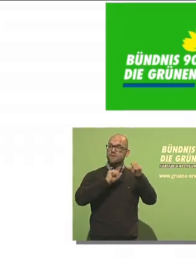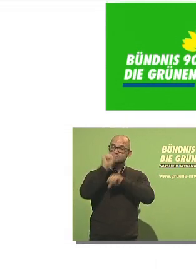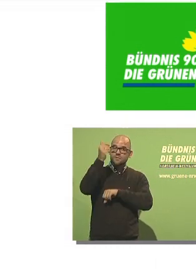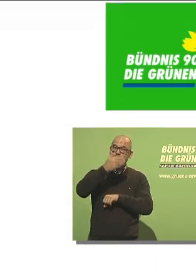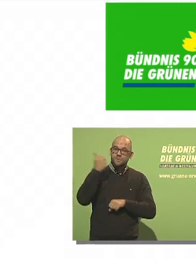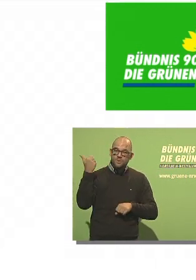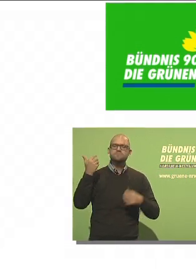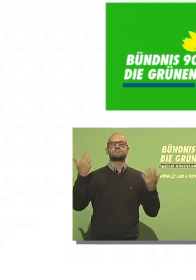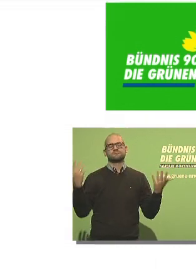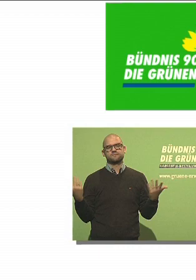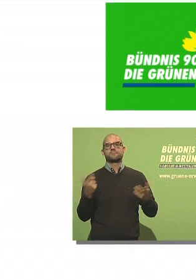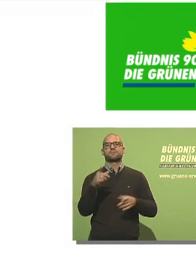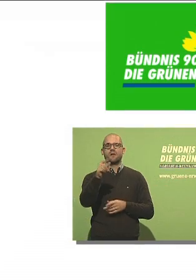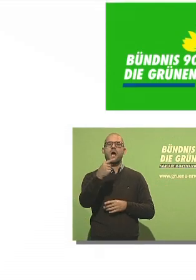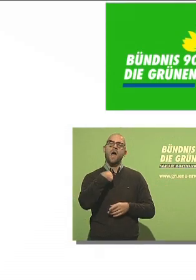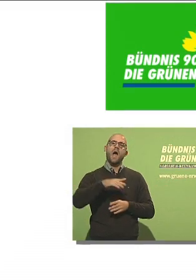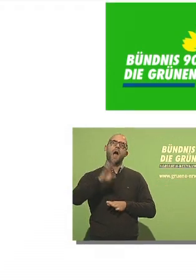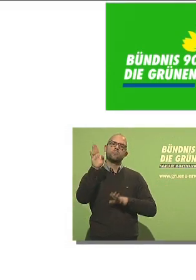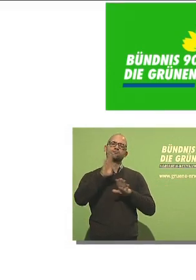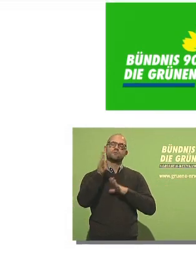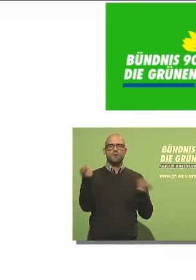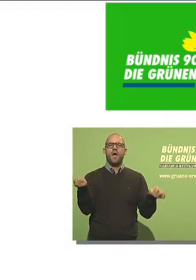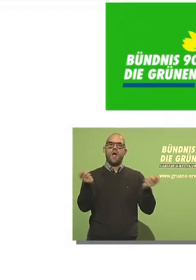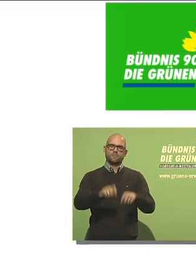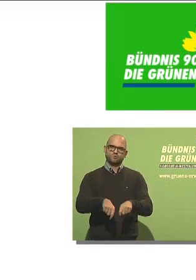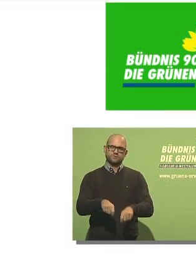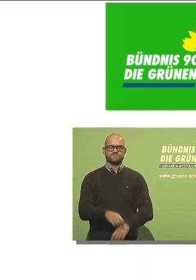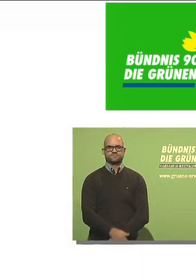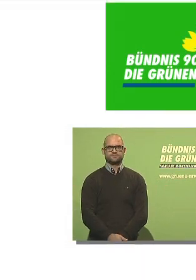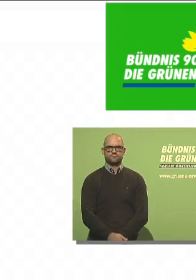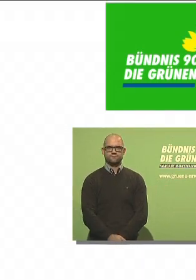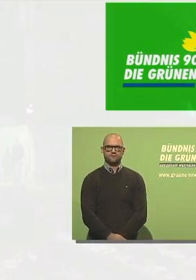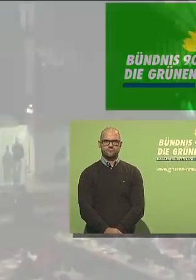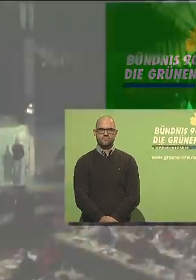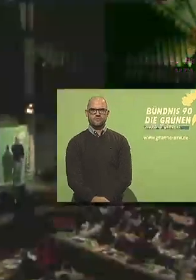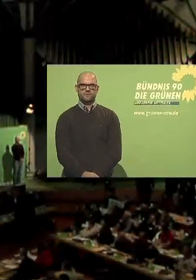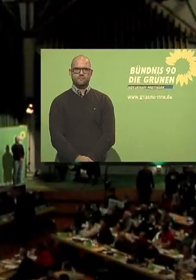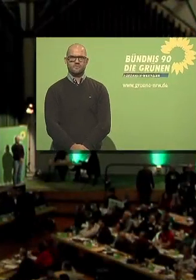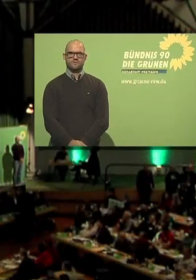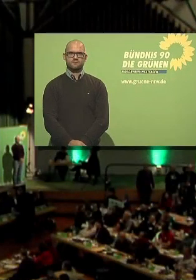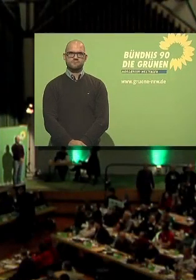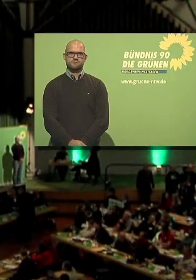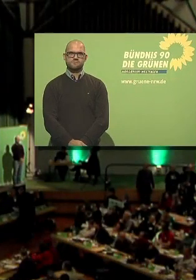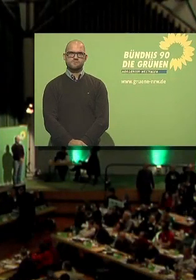Damit erkläre ich den Abstimmungsvorgang für geschlossen.